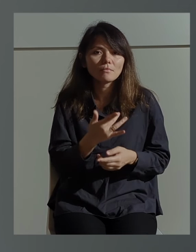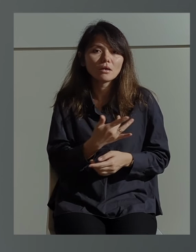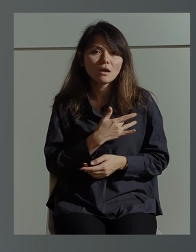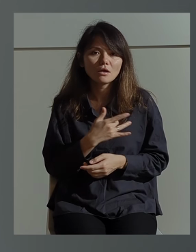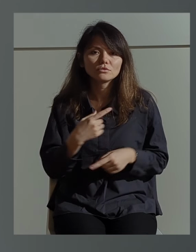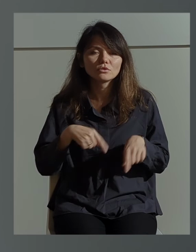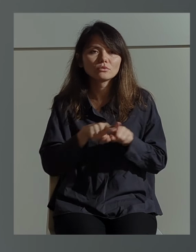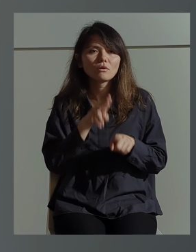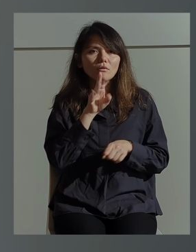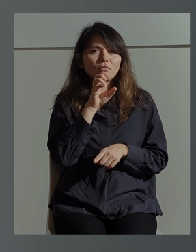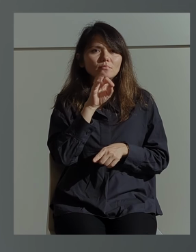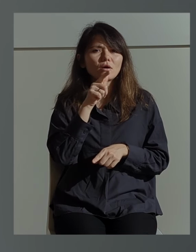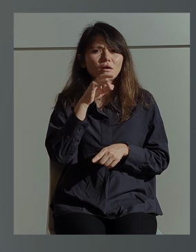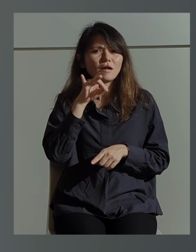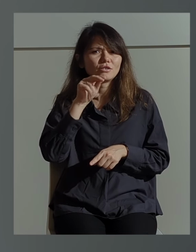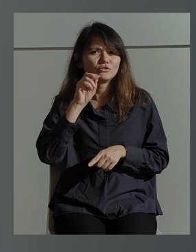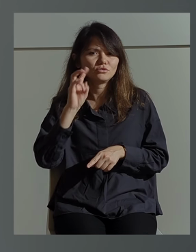фантасмагория